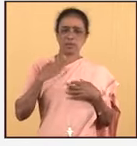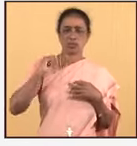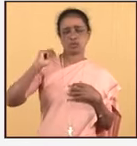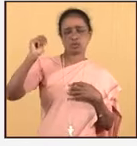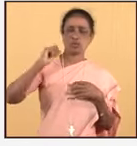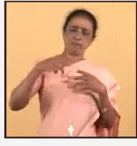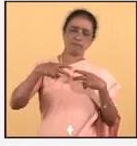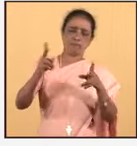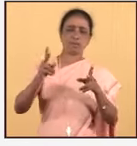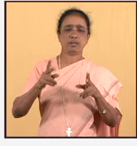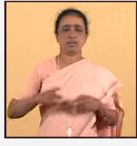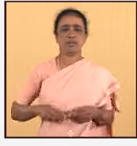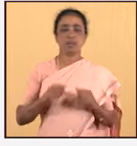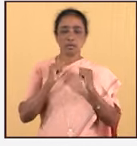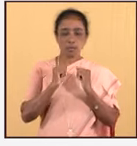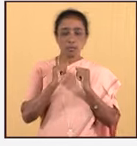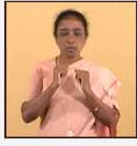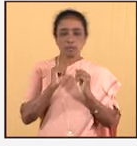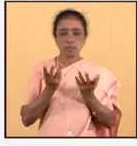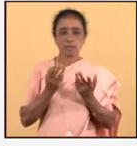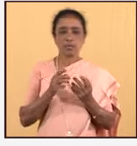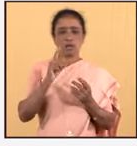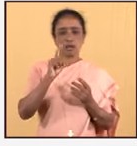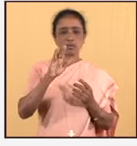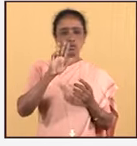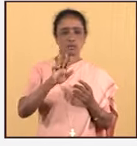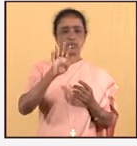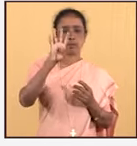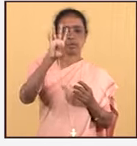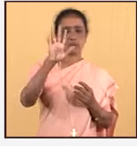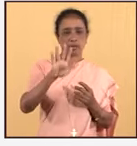சமய சுதந்திரம் வழங்கப்படுகிறது. இது எப்போது ஏற்படுத்தப்பட்டது அப்படின்னா,